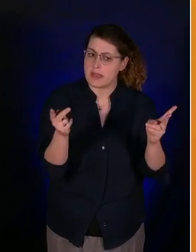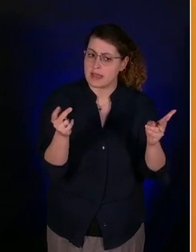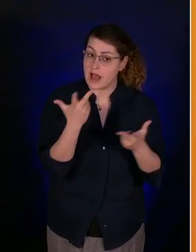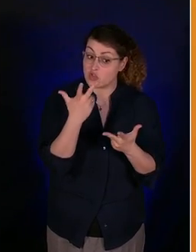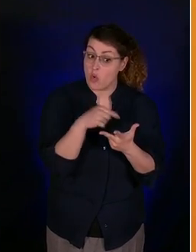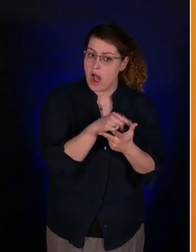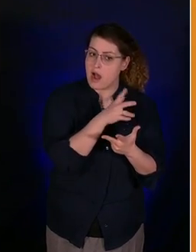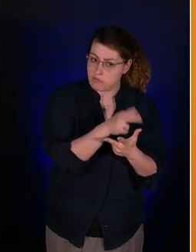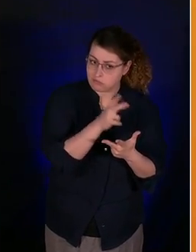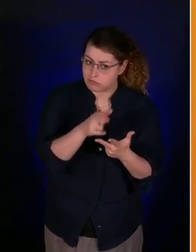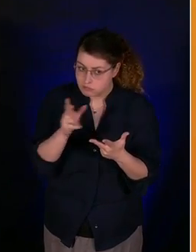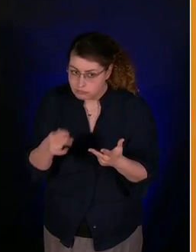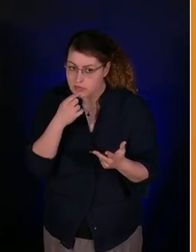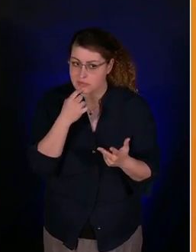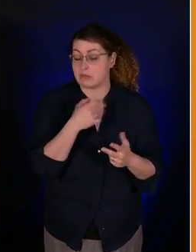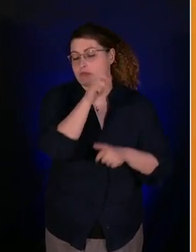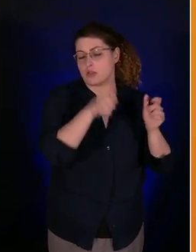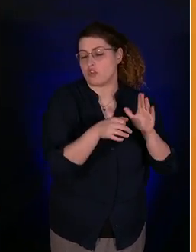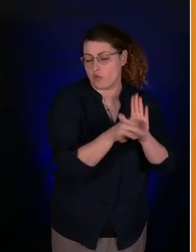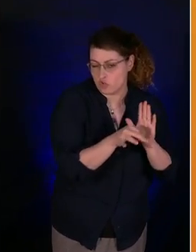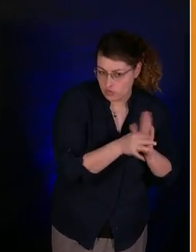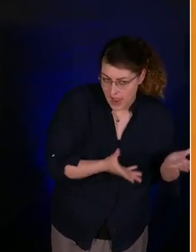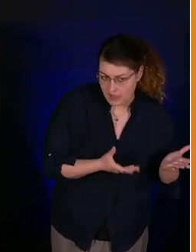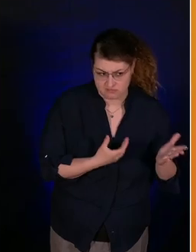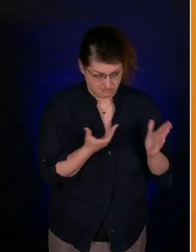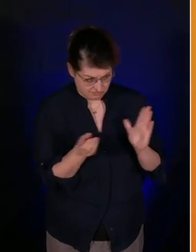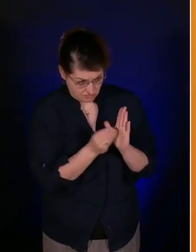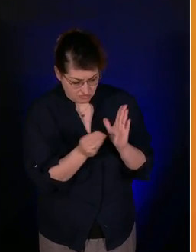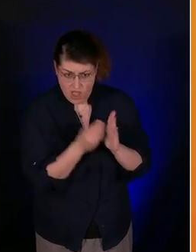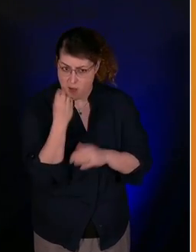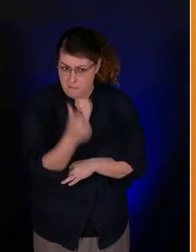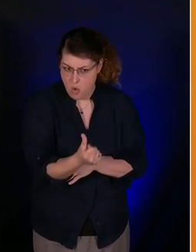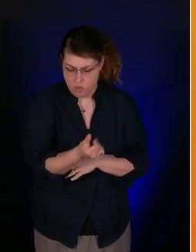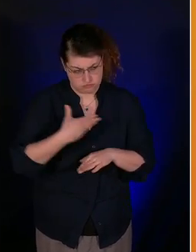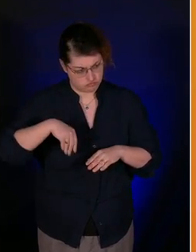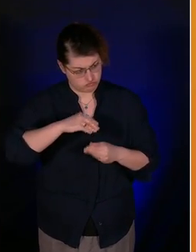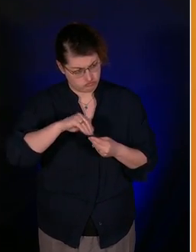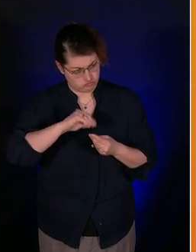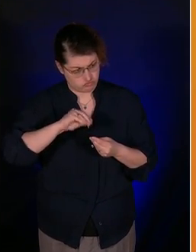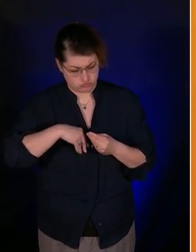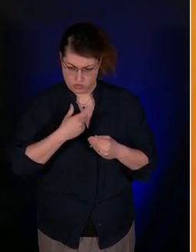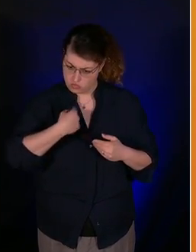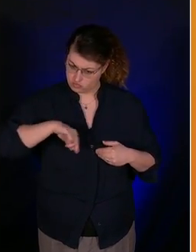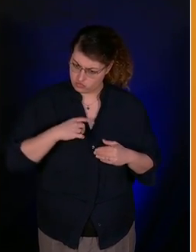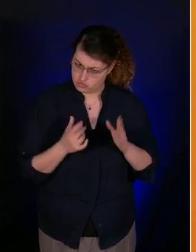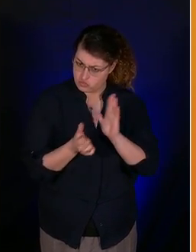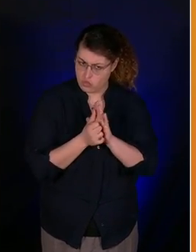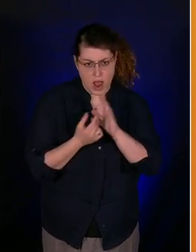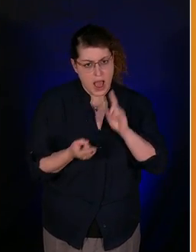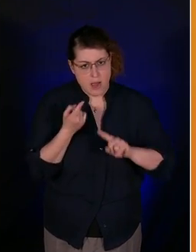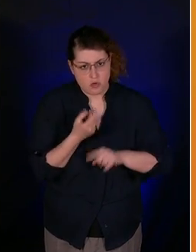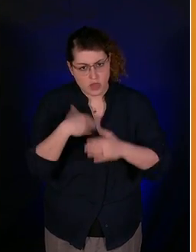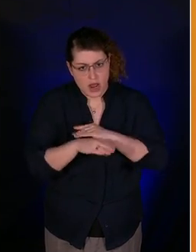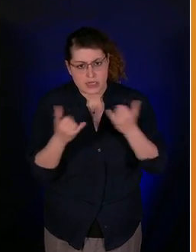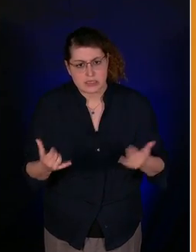versants, et donc les fonctionnaires, était si peu citée que c'était à se demander si nous avions une réelle importance au sein de la